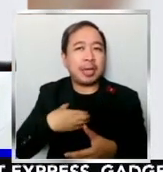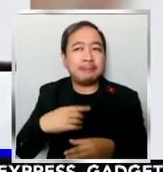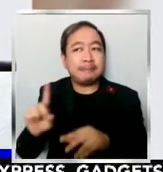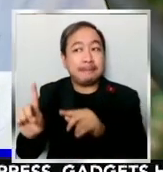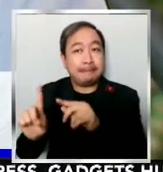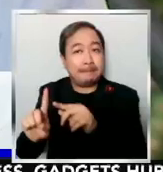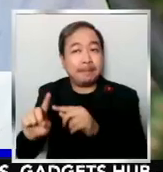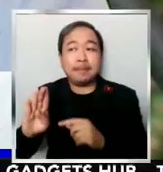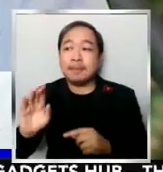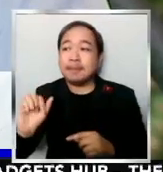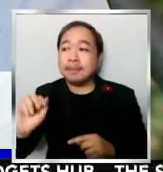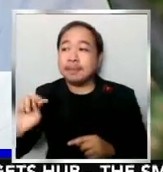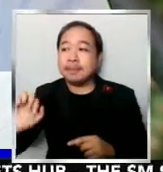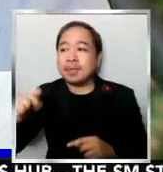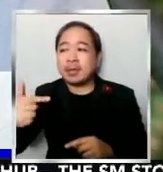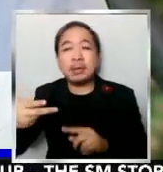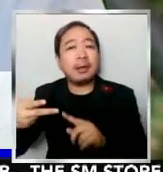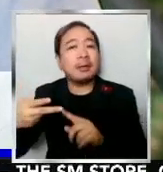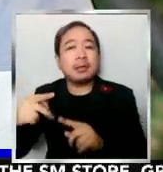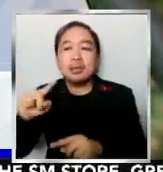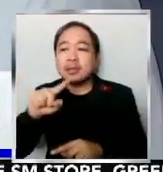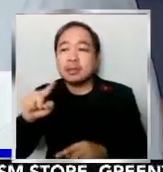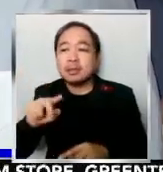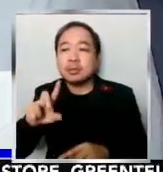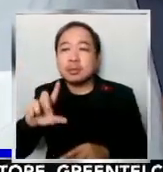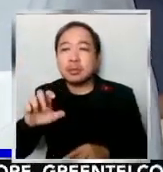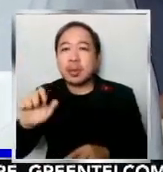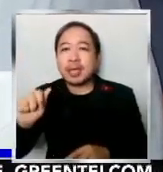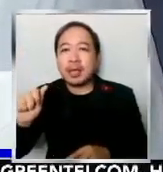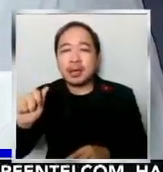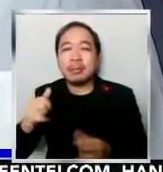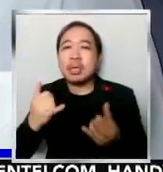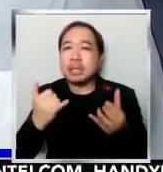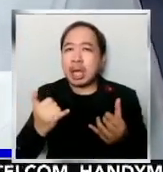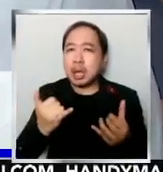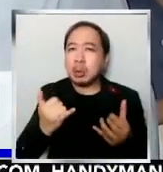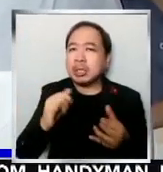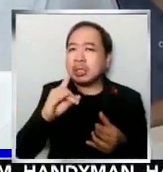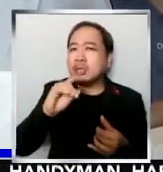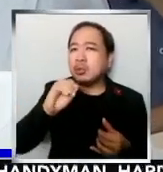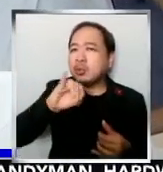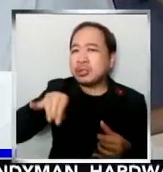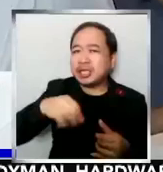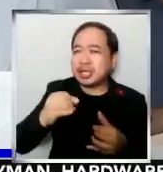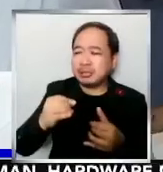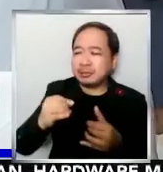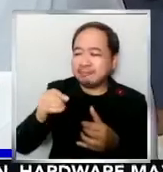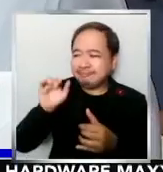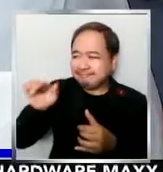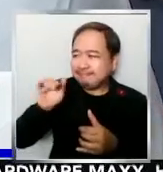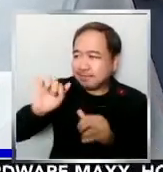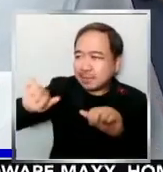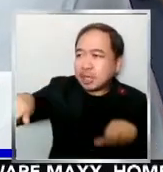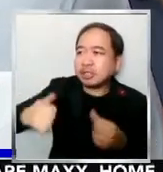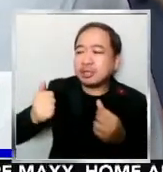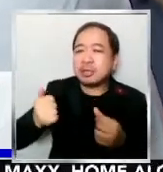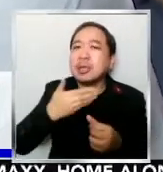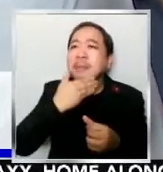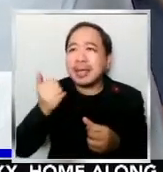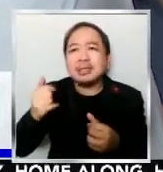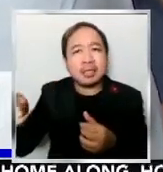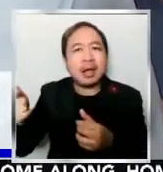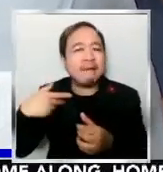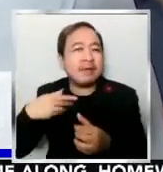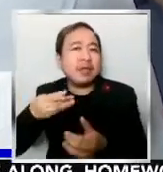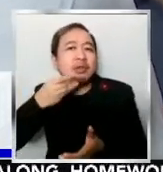ni Percy Lapid, may hamon sa kanila si Remulla. Sumagot sila ng counter affidavit, wag sila sa media sasagot. Mag counter affidavit sila,